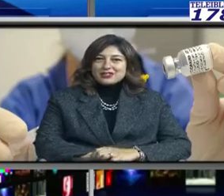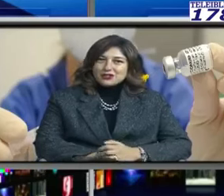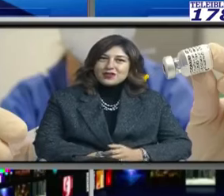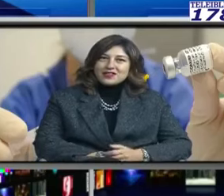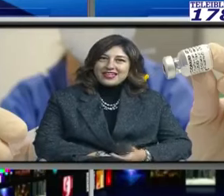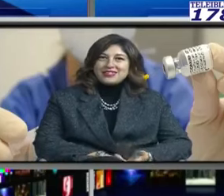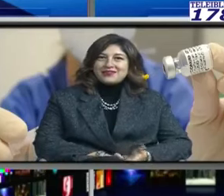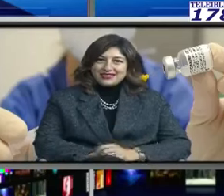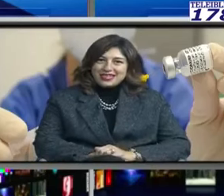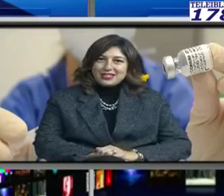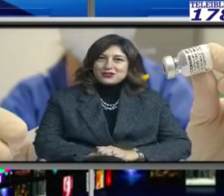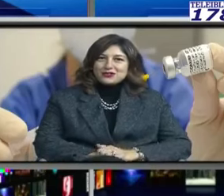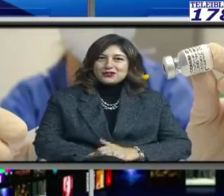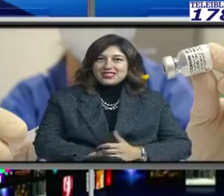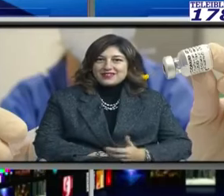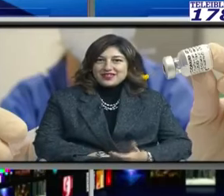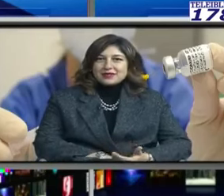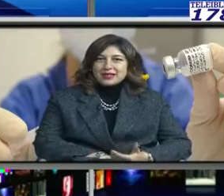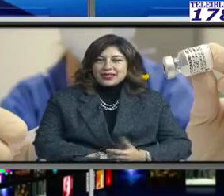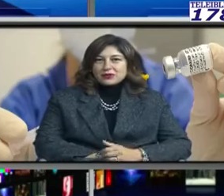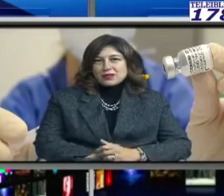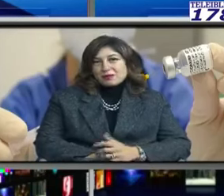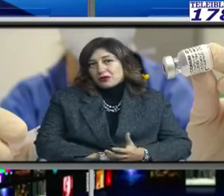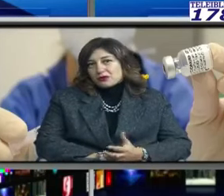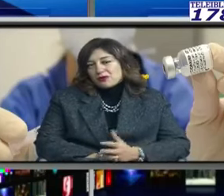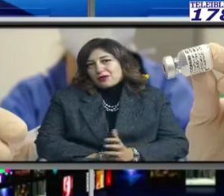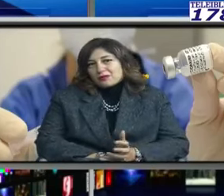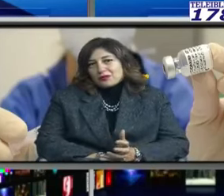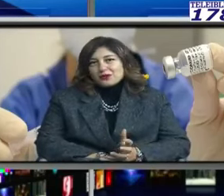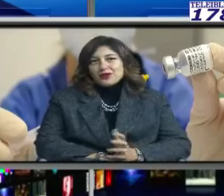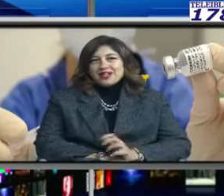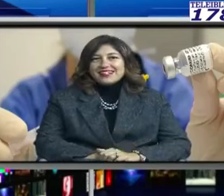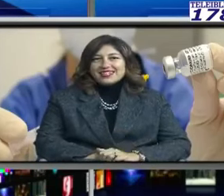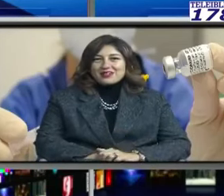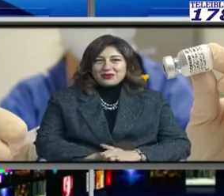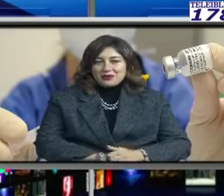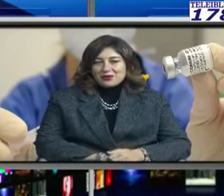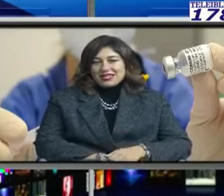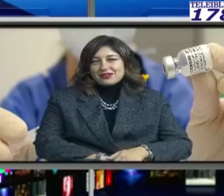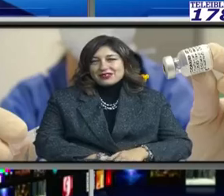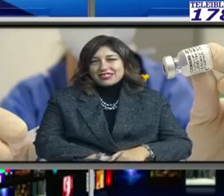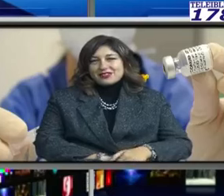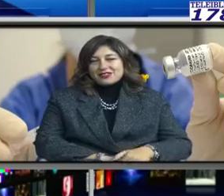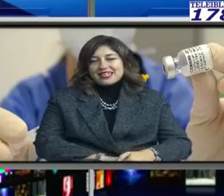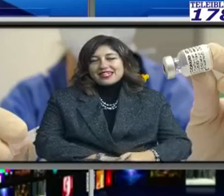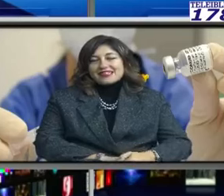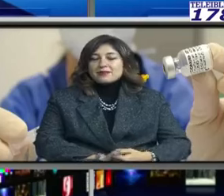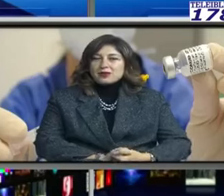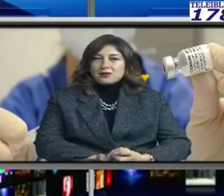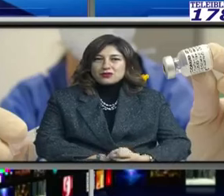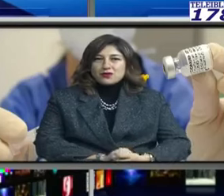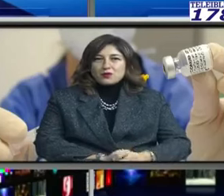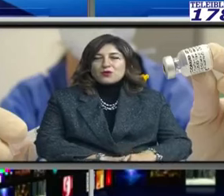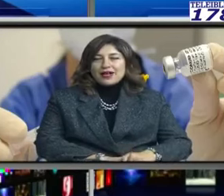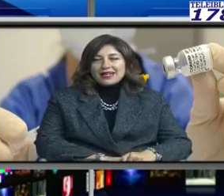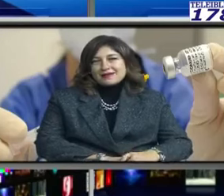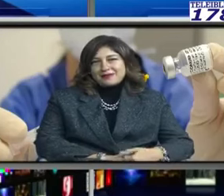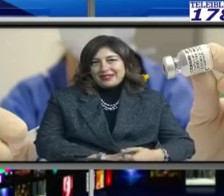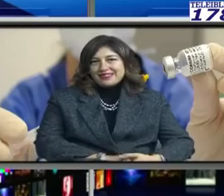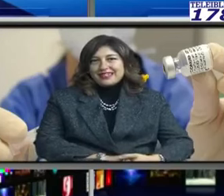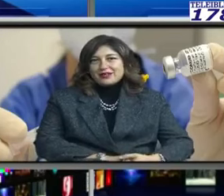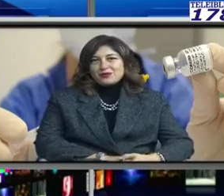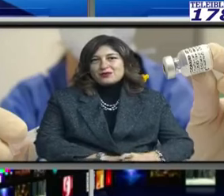famiglia giovane ha il vantaggio di avere magari un rapporto un po' più colloquiale con i ragazzi, per quanto comunque